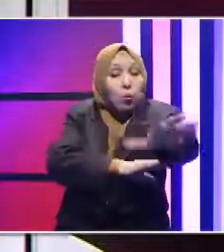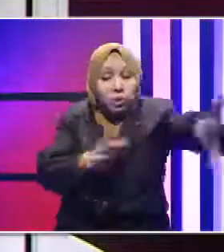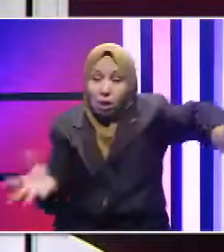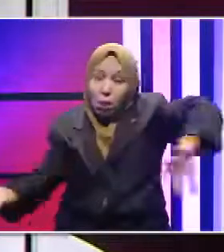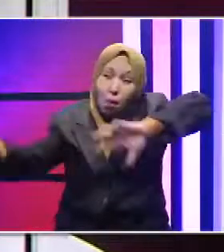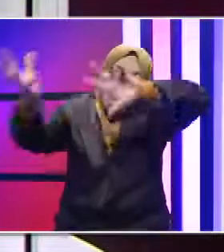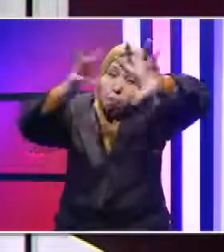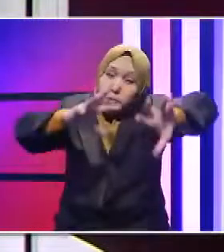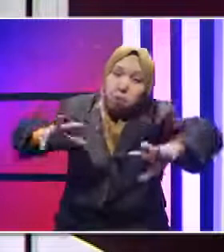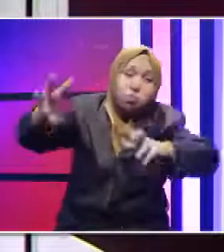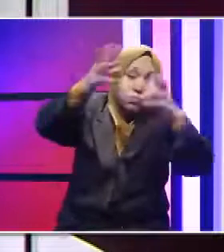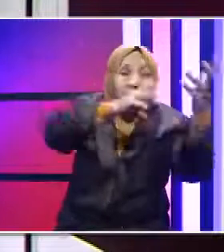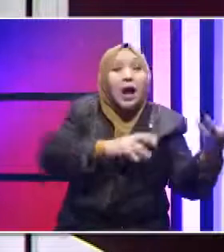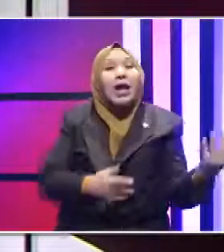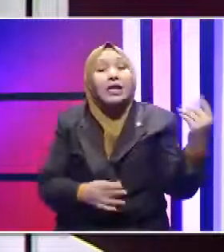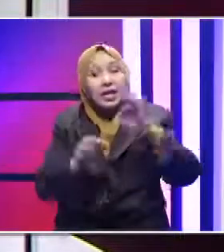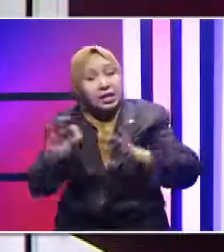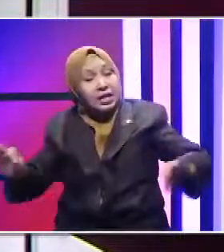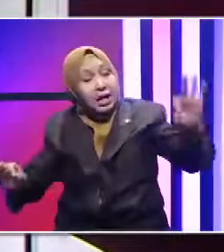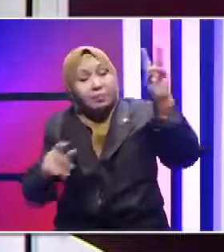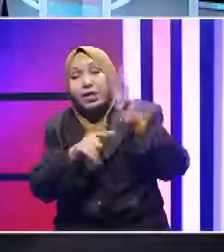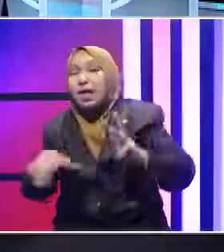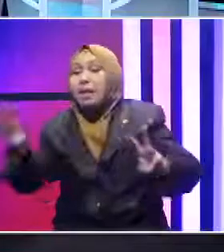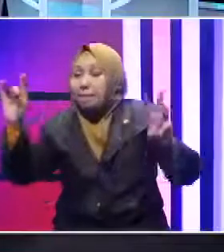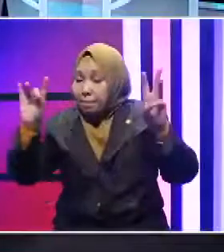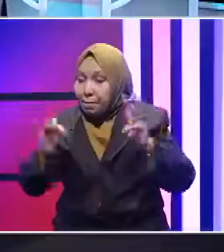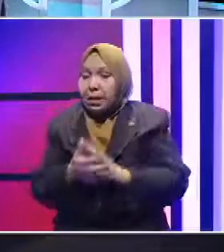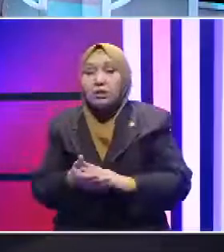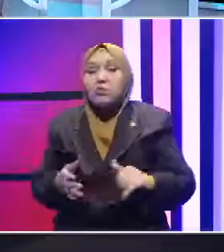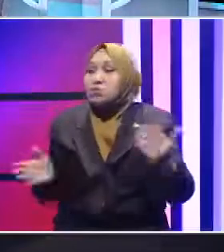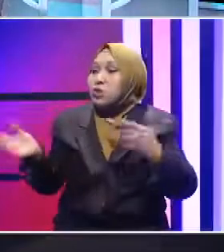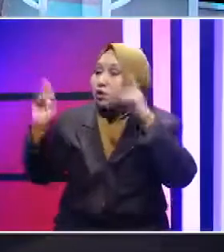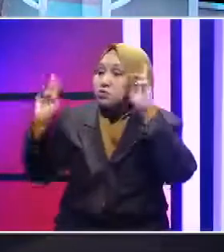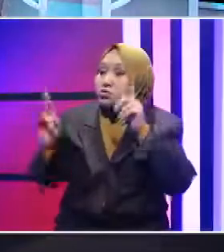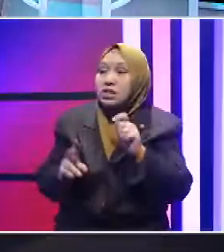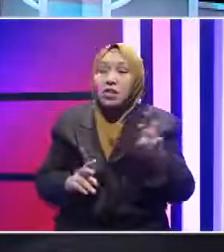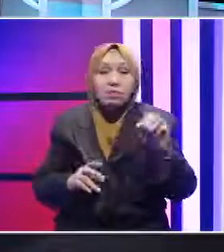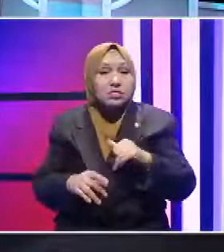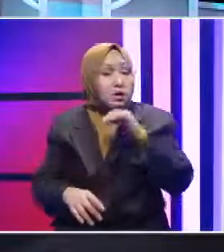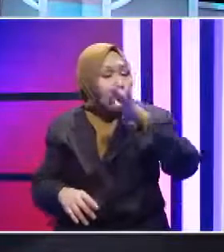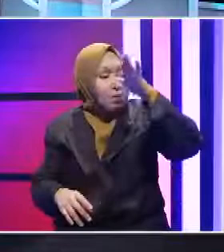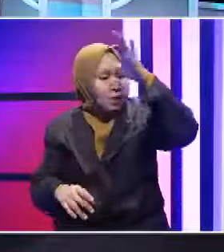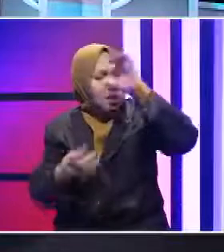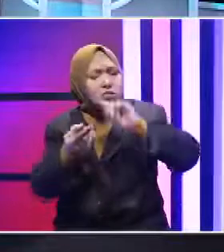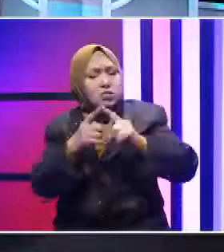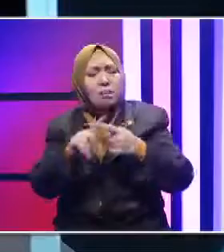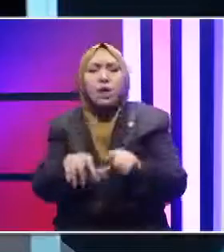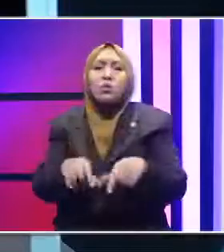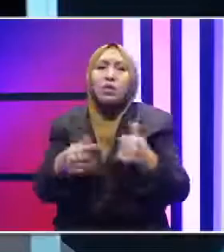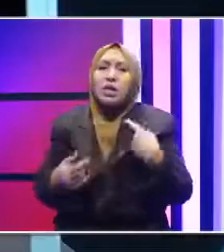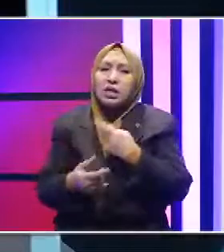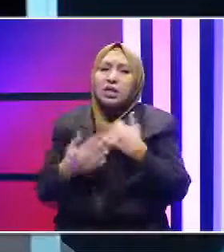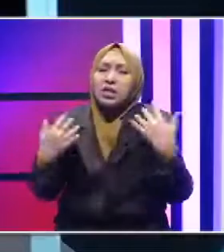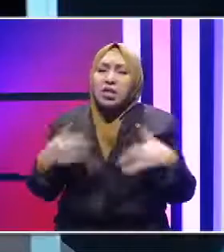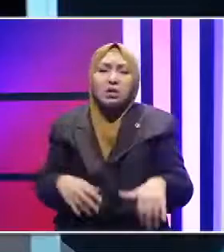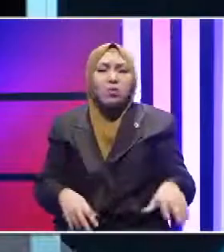Yang ke 6 hingga ke 8 bersama Ustaz Tarmizi. Terima kasih kepada Ustaz Fazrul, ibu ayah, tuan-tuan dan puan-puan sahabat Al-Quran. Betul lah, kita takut tu